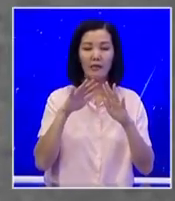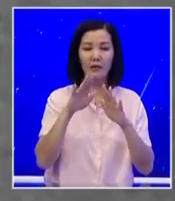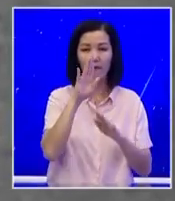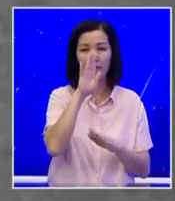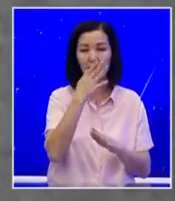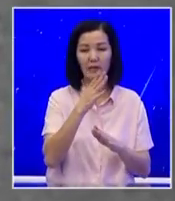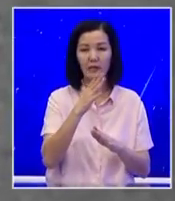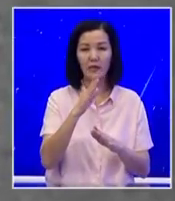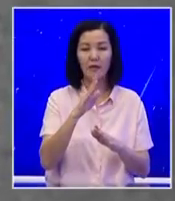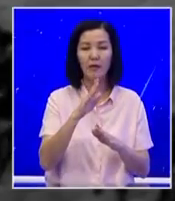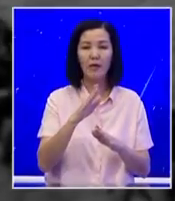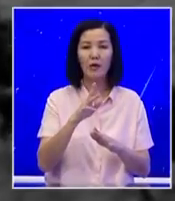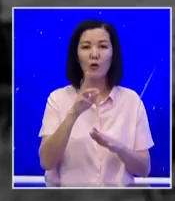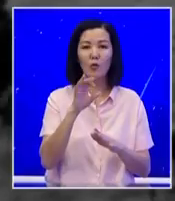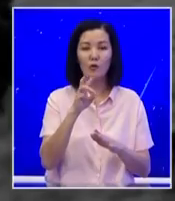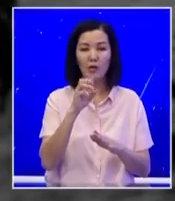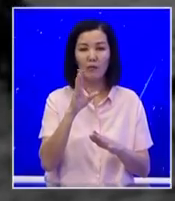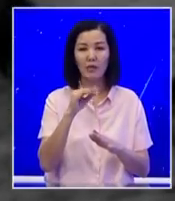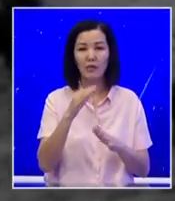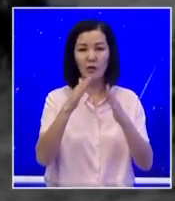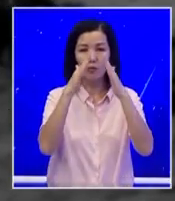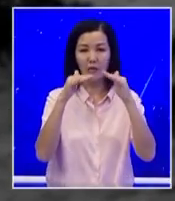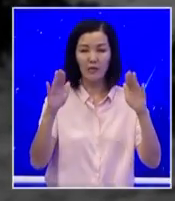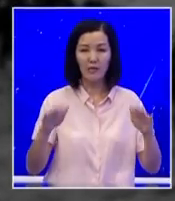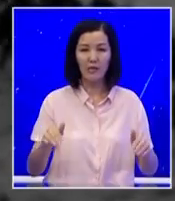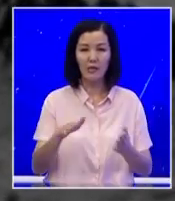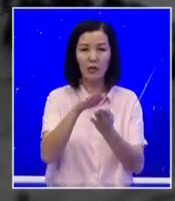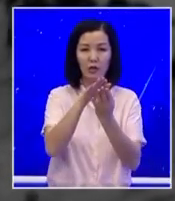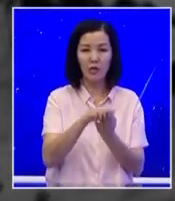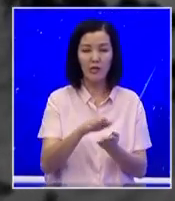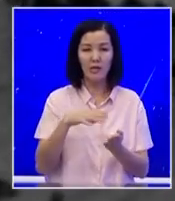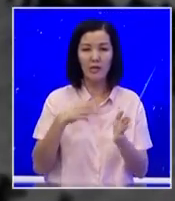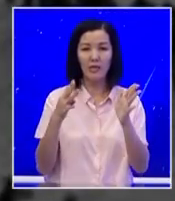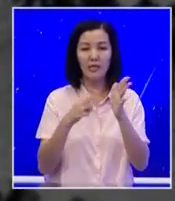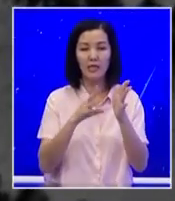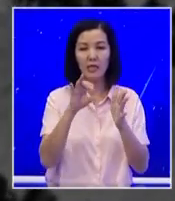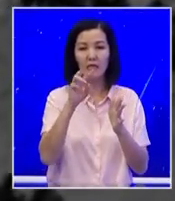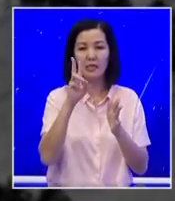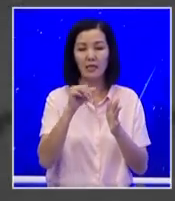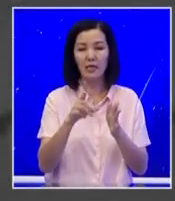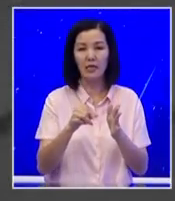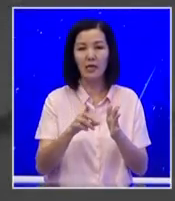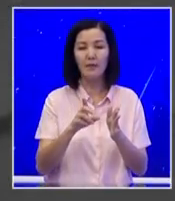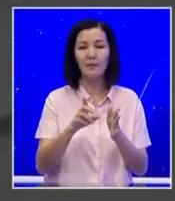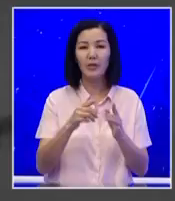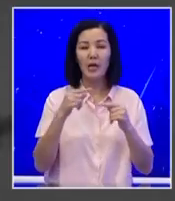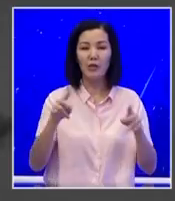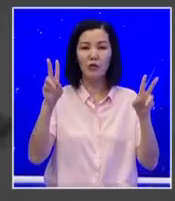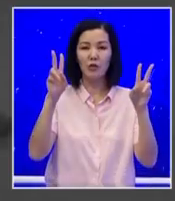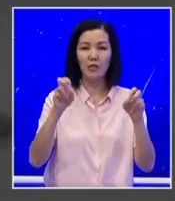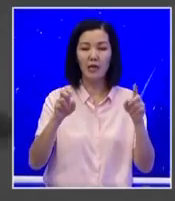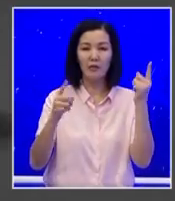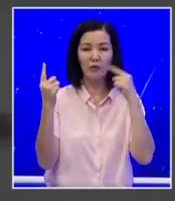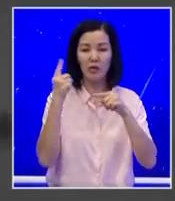Яссауи кешенінде жерленген. Бөрібай батырдың ерлігі жайлы кезінде 8 сері, Дәстем сал, Жанкісі жаулар,